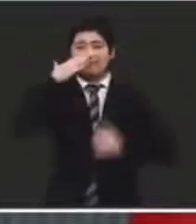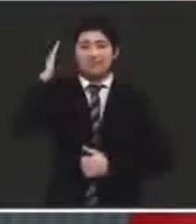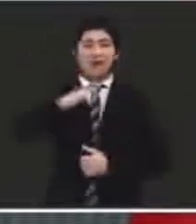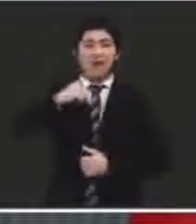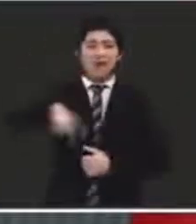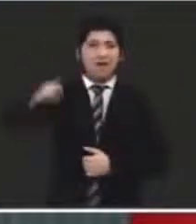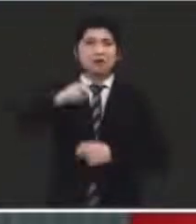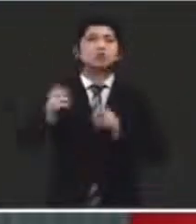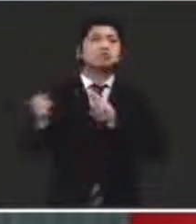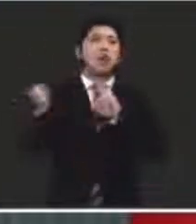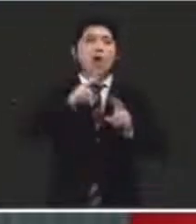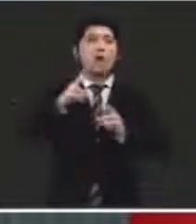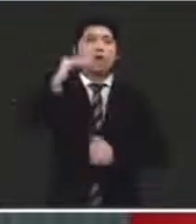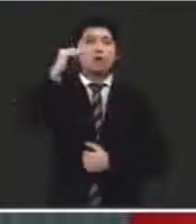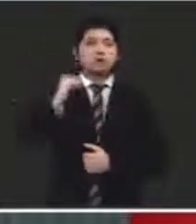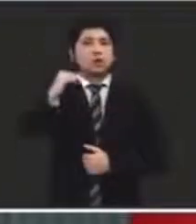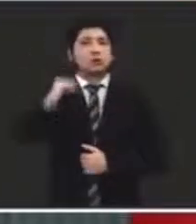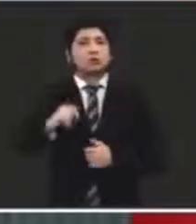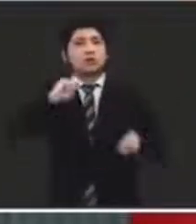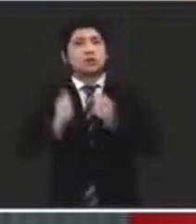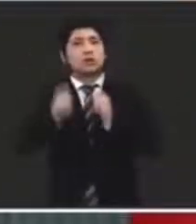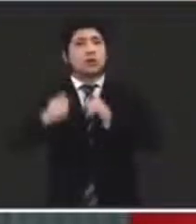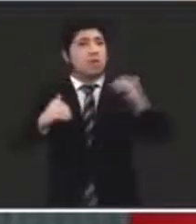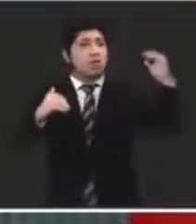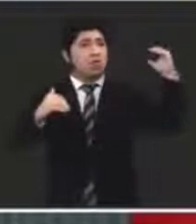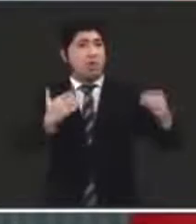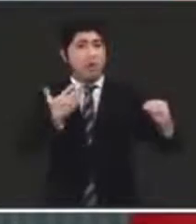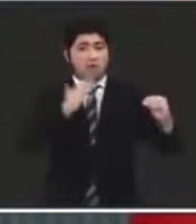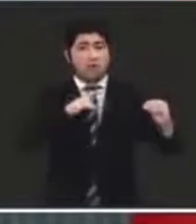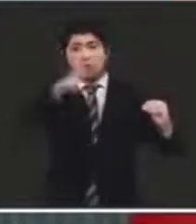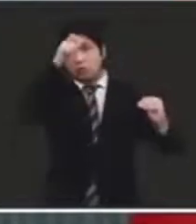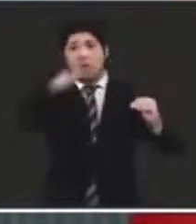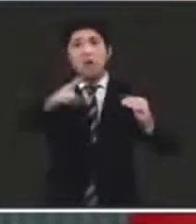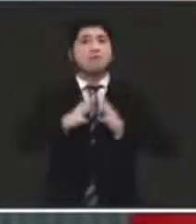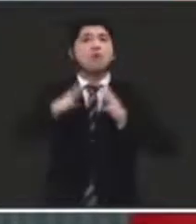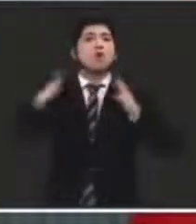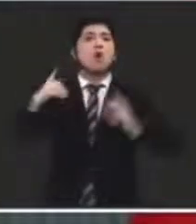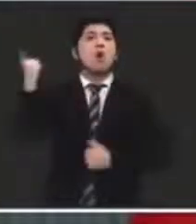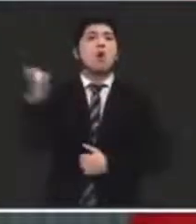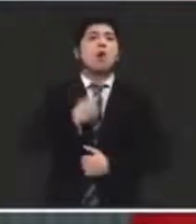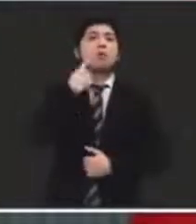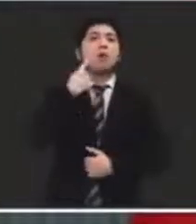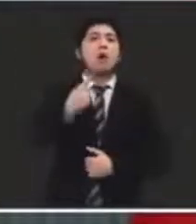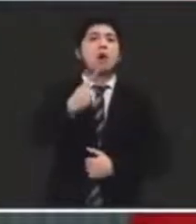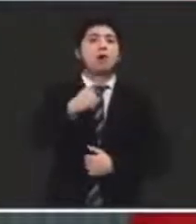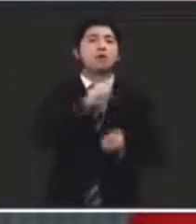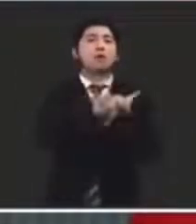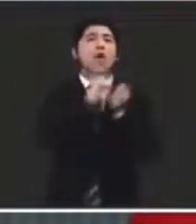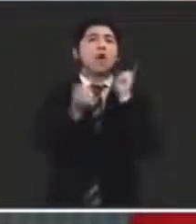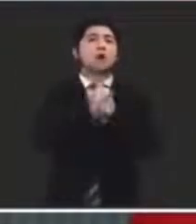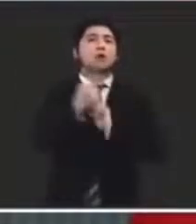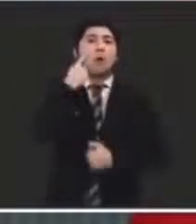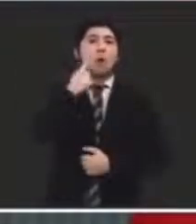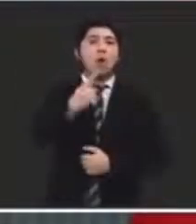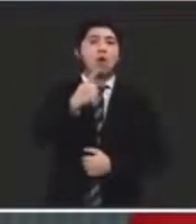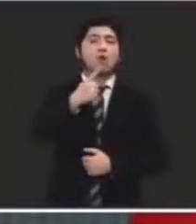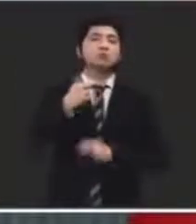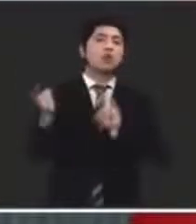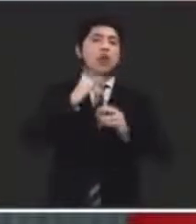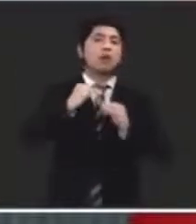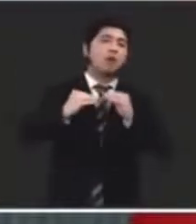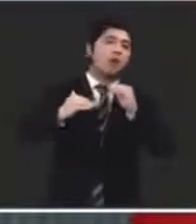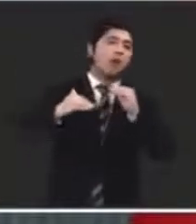Sürekli aşağı yönlü revize ederken Türkiye'nin büyüme oranını ise tam tersine sürekli